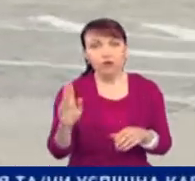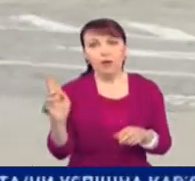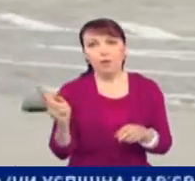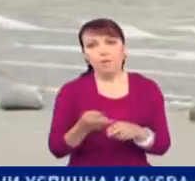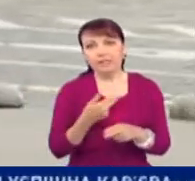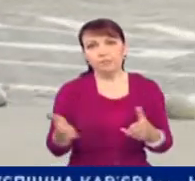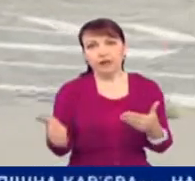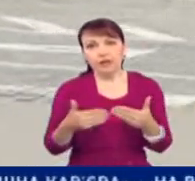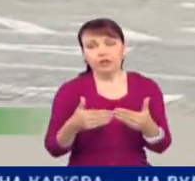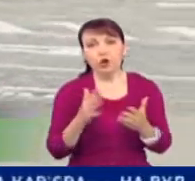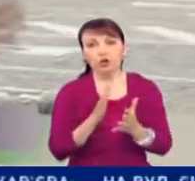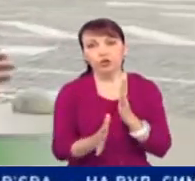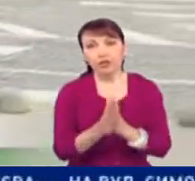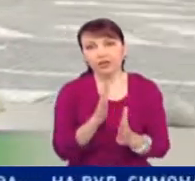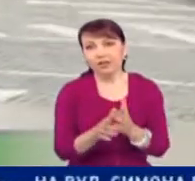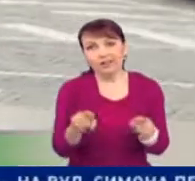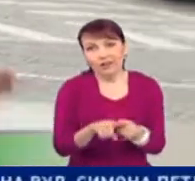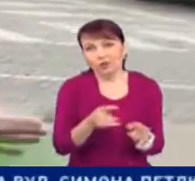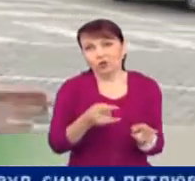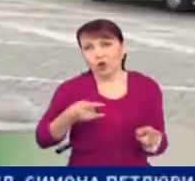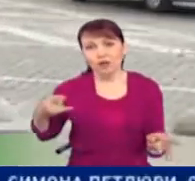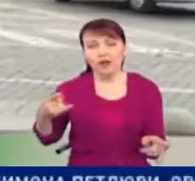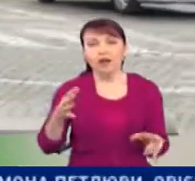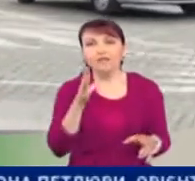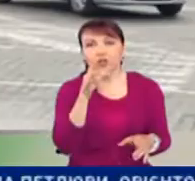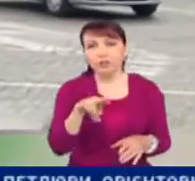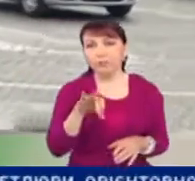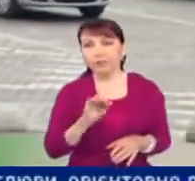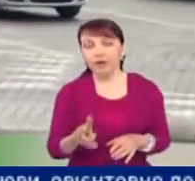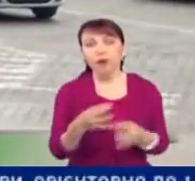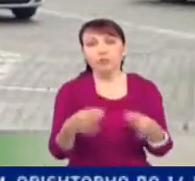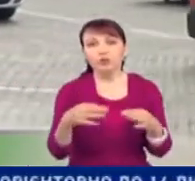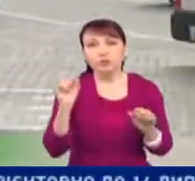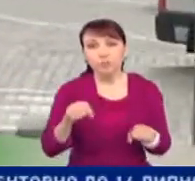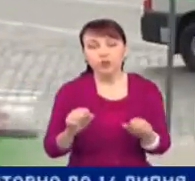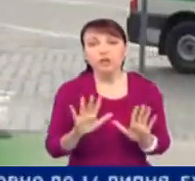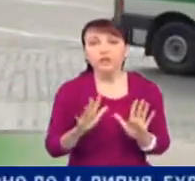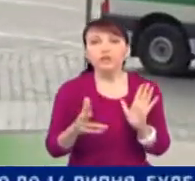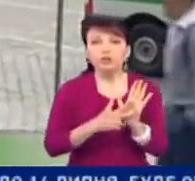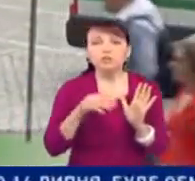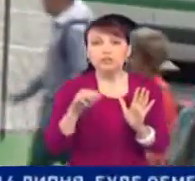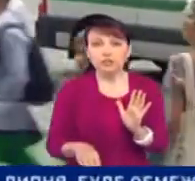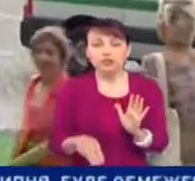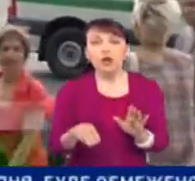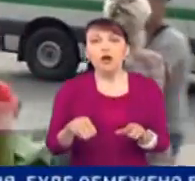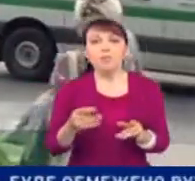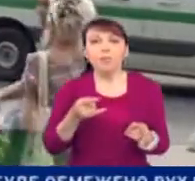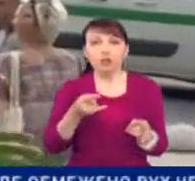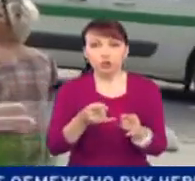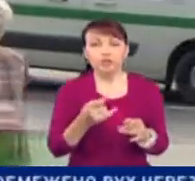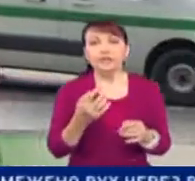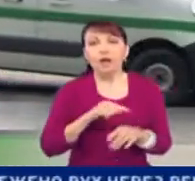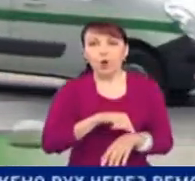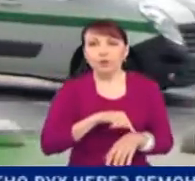перекритого Хрещатика у години пік. Його пропускна спроможність зранку і ввечері – близько 8 тисяч машин на годину. Втім, Віктор